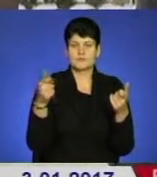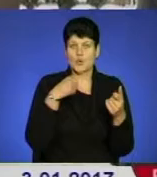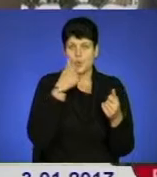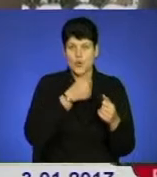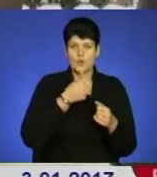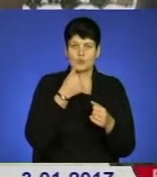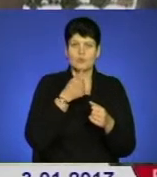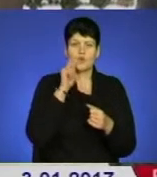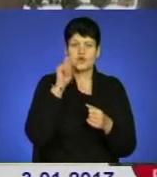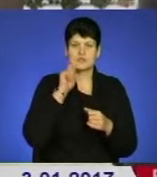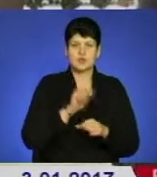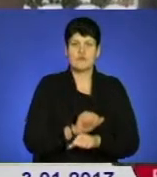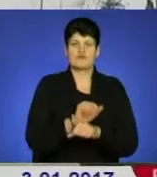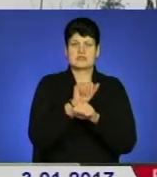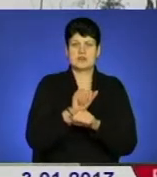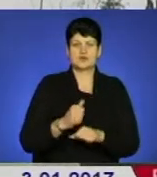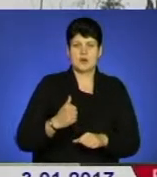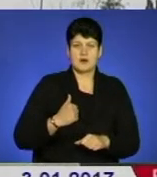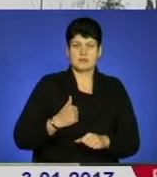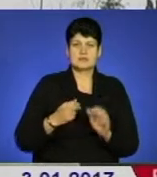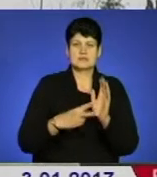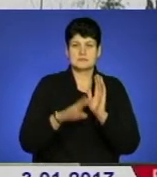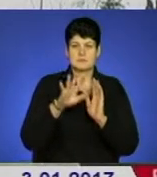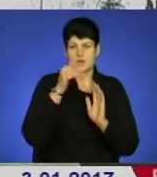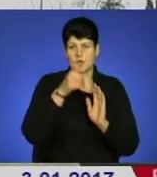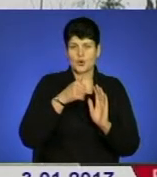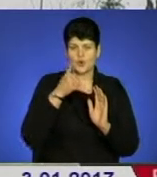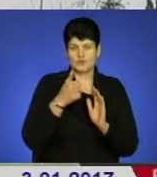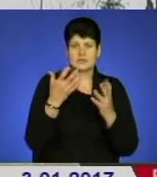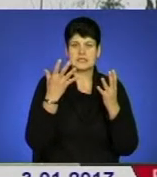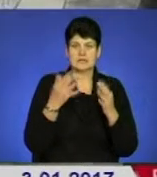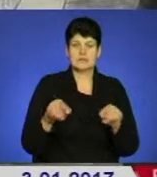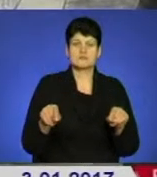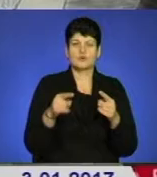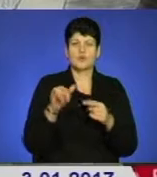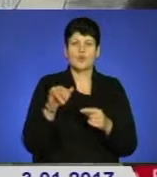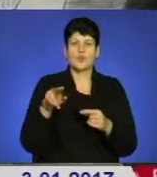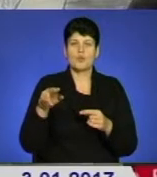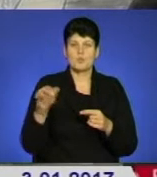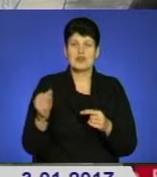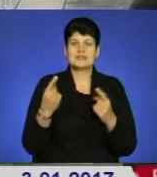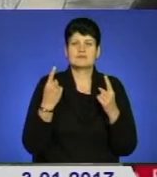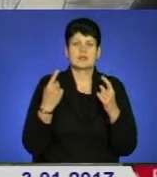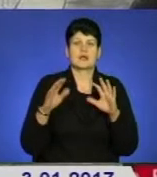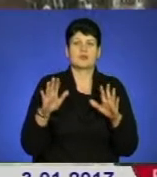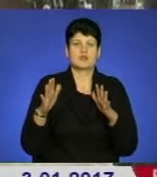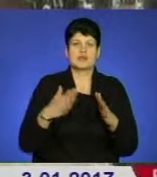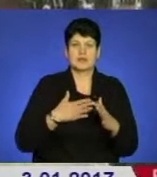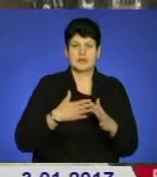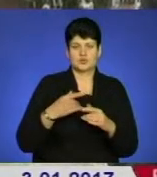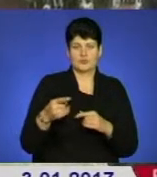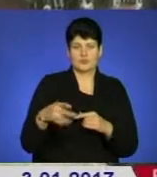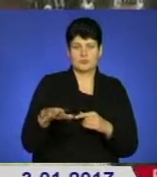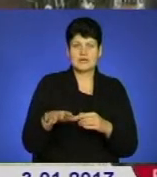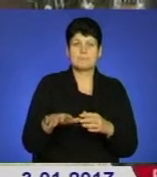роком Української повстанської армії. 75 років від дня створення УПА – це достатньо вагома подія для нашого Тернопіля.